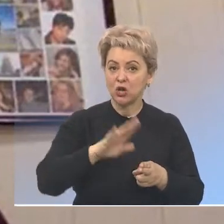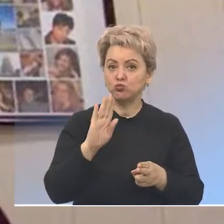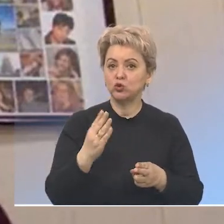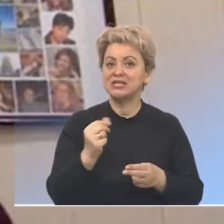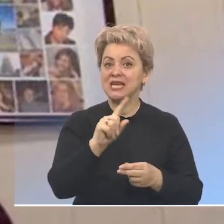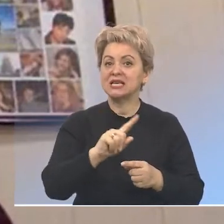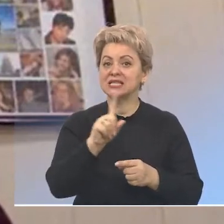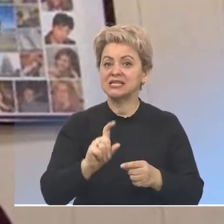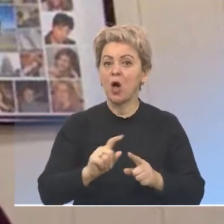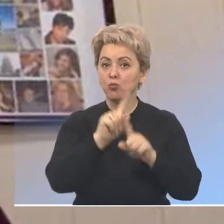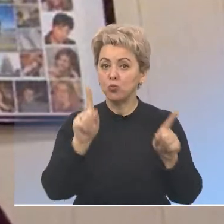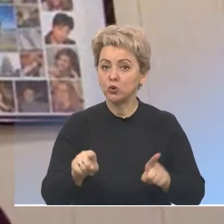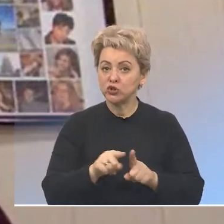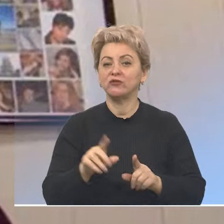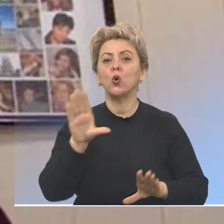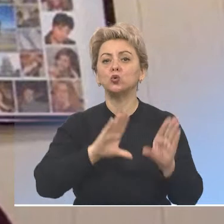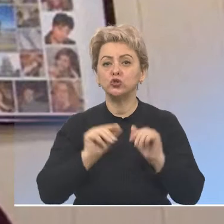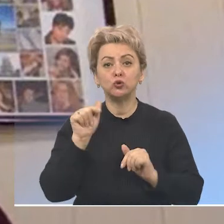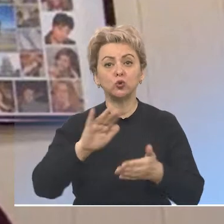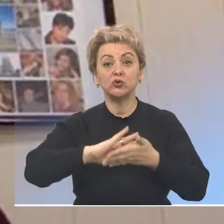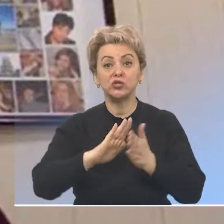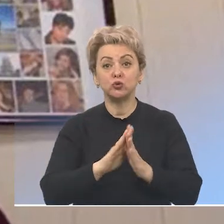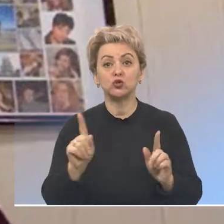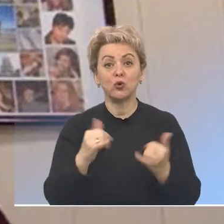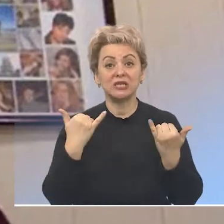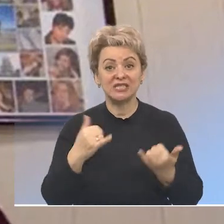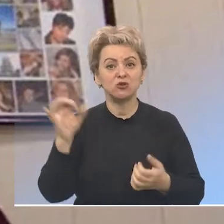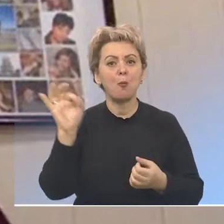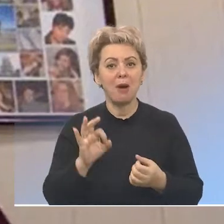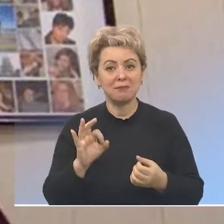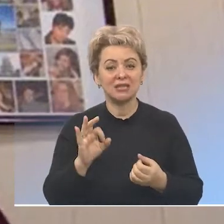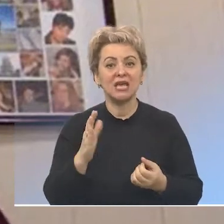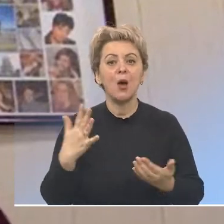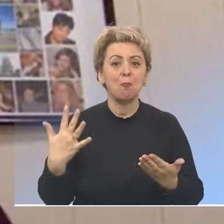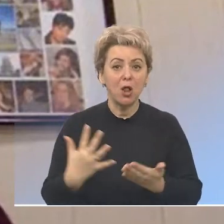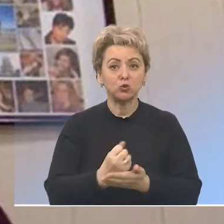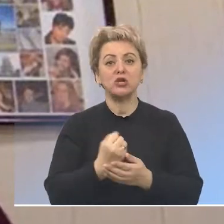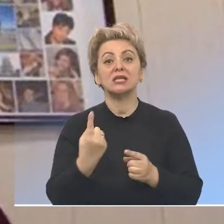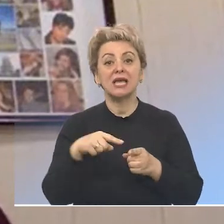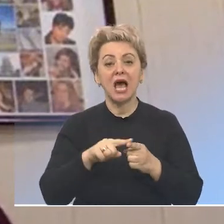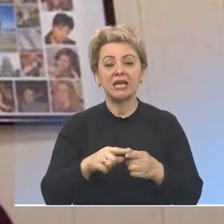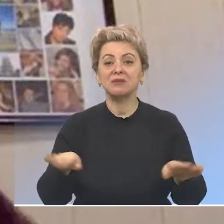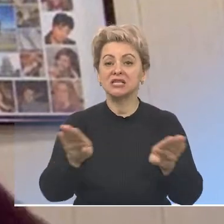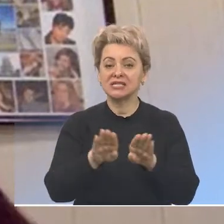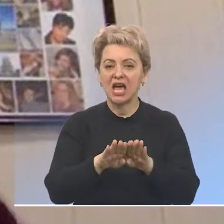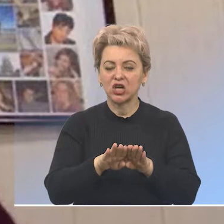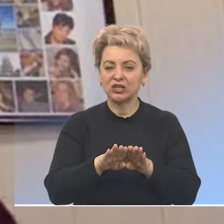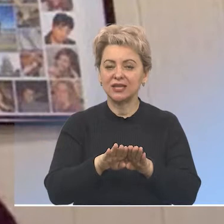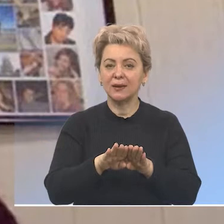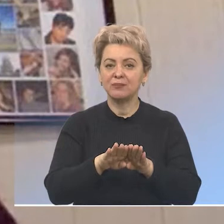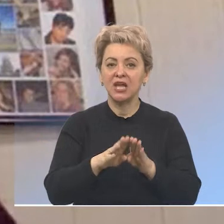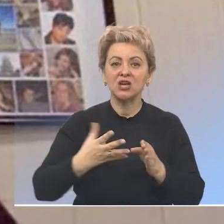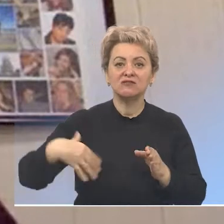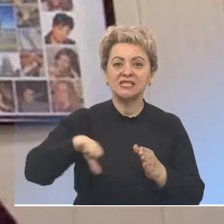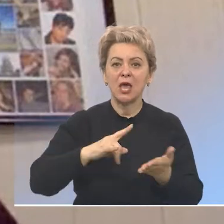возврат. Но учитывая ту ситуацию, которая на сегодняшний момент складывается, а именно закрыты